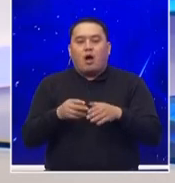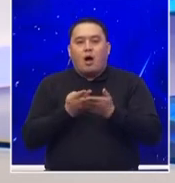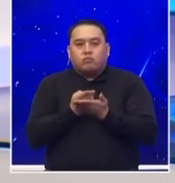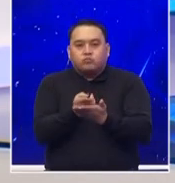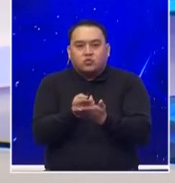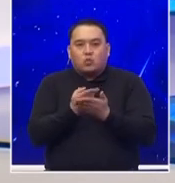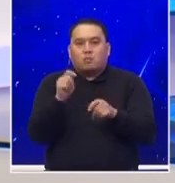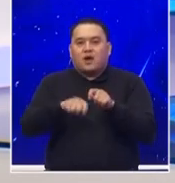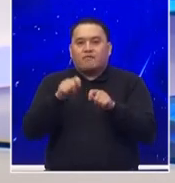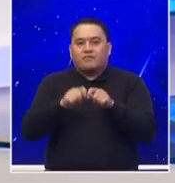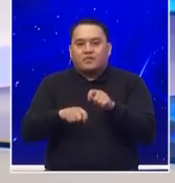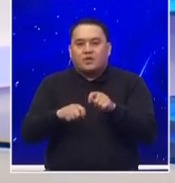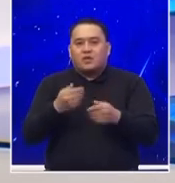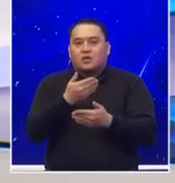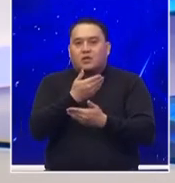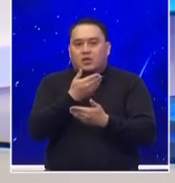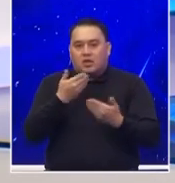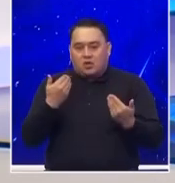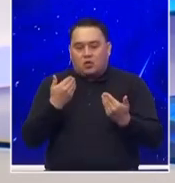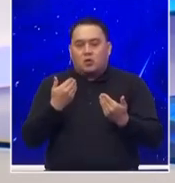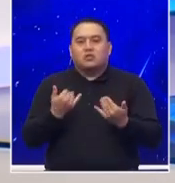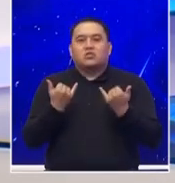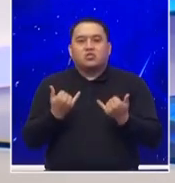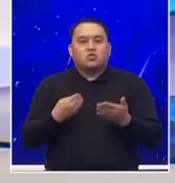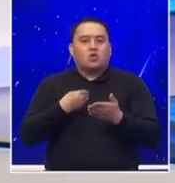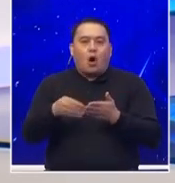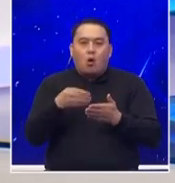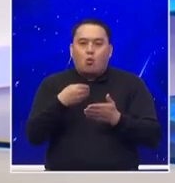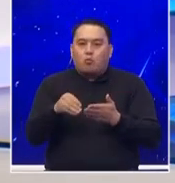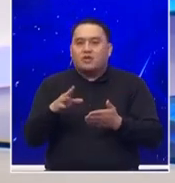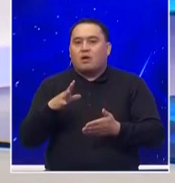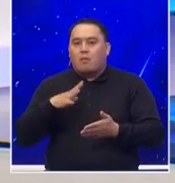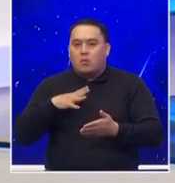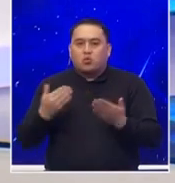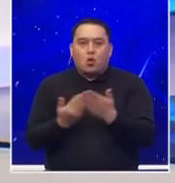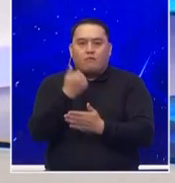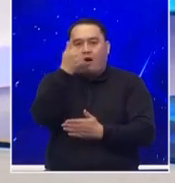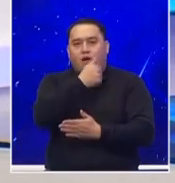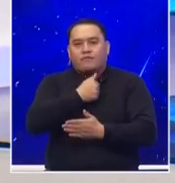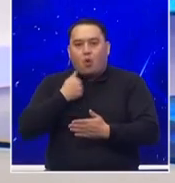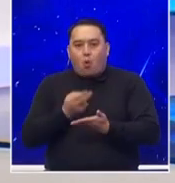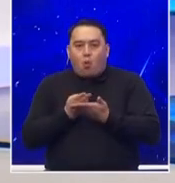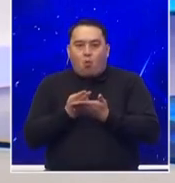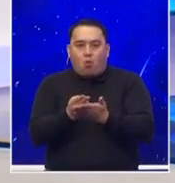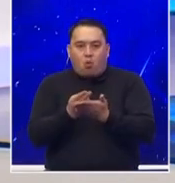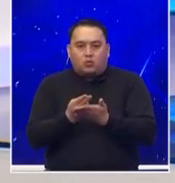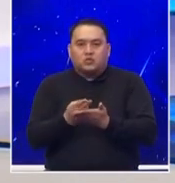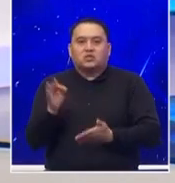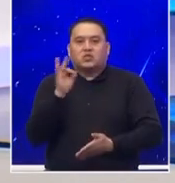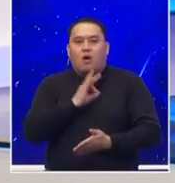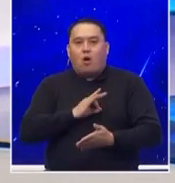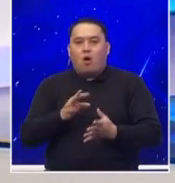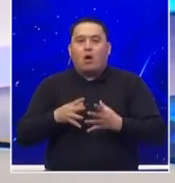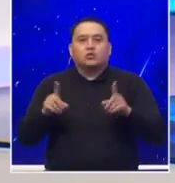и навсегда. Новый КТ-аппарат современного класса здесь появился в канун Нового года. О его преимуществах